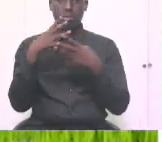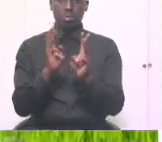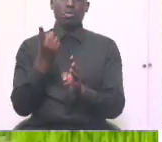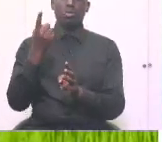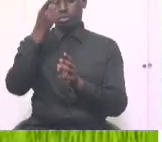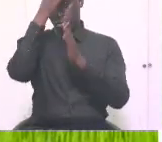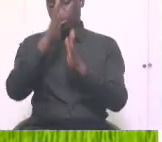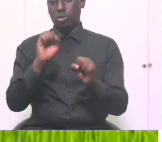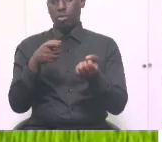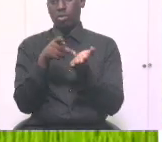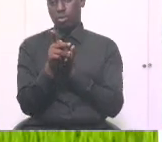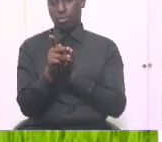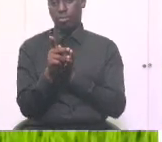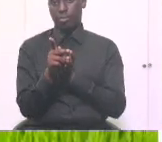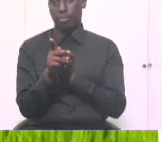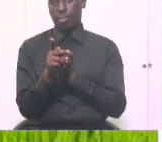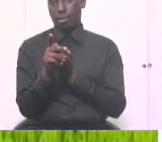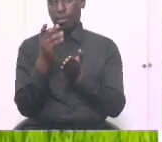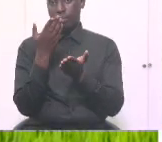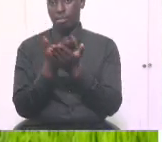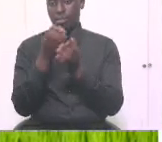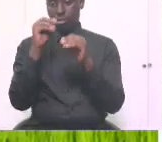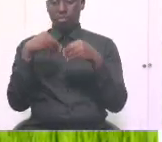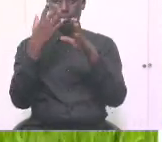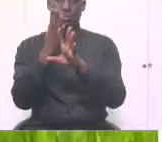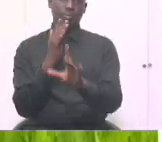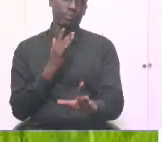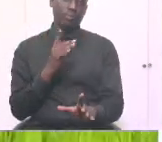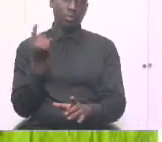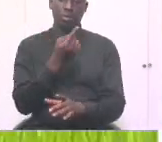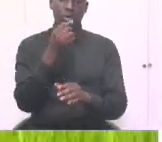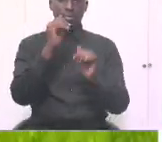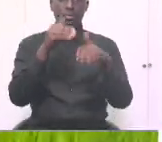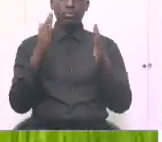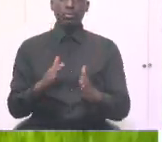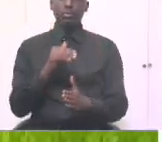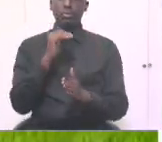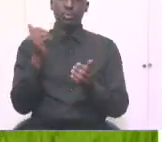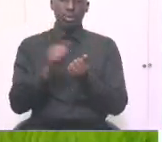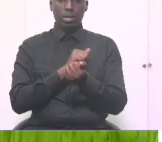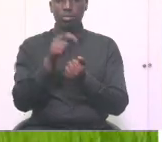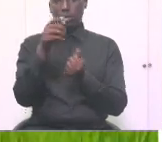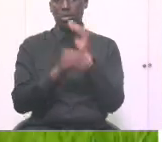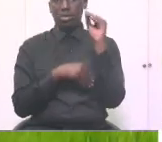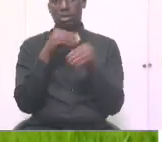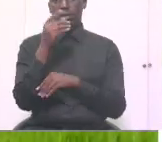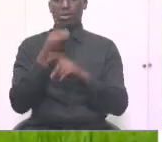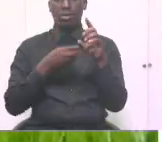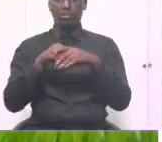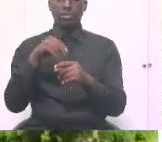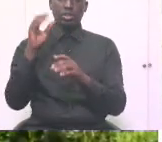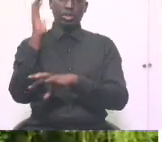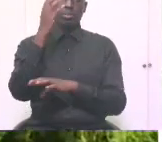umuturage yakwishyurwa, bisaba nyine ngo bihabwe umurongo. Uretse abahinzi bataka konerwa n'inkende zituruka muri iri shyamba rya